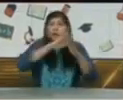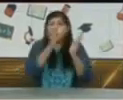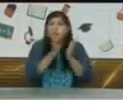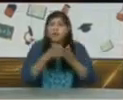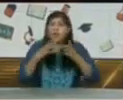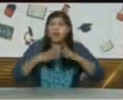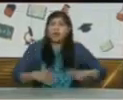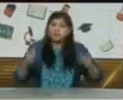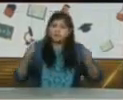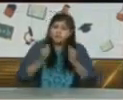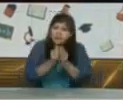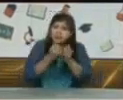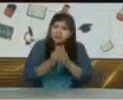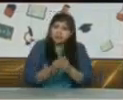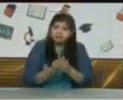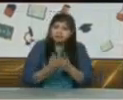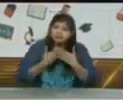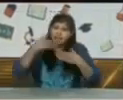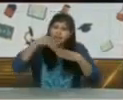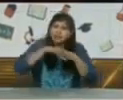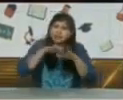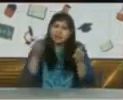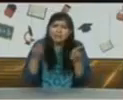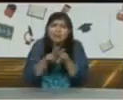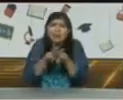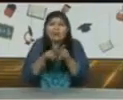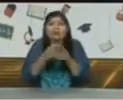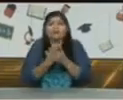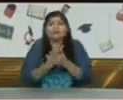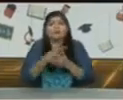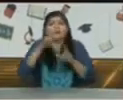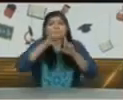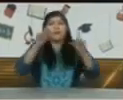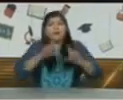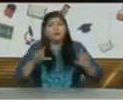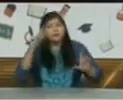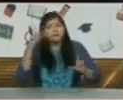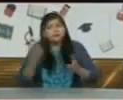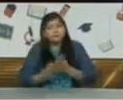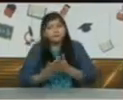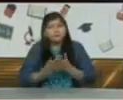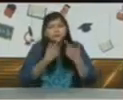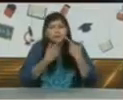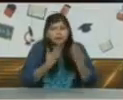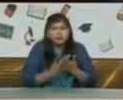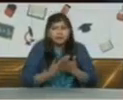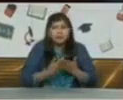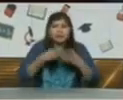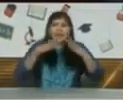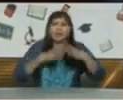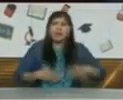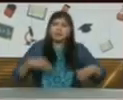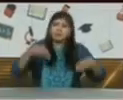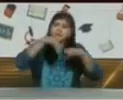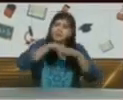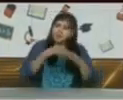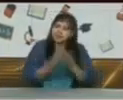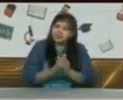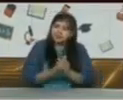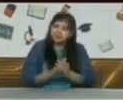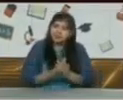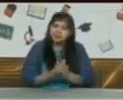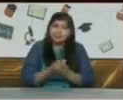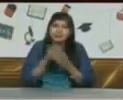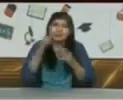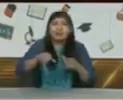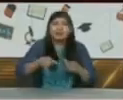हैं, मग्न हो गए हैं, वो बातें जो आपका हिस्सा बन गई हैं,